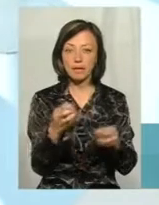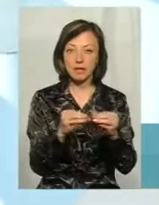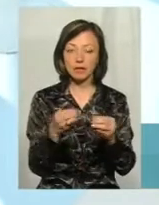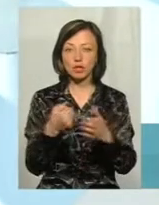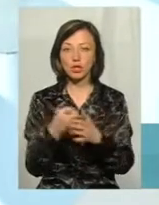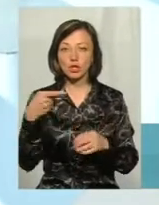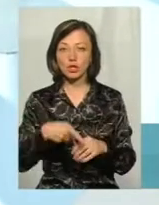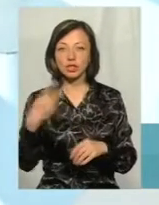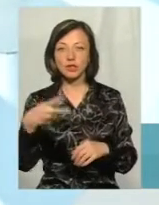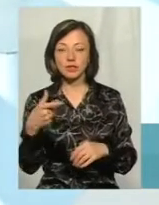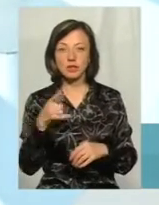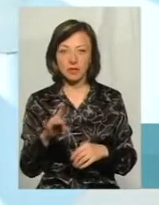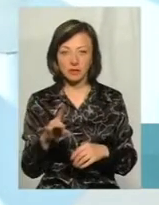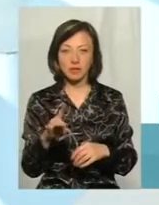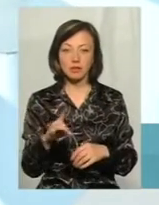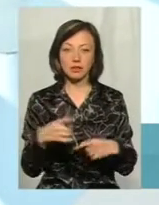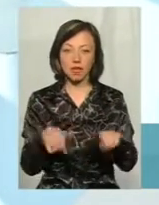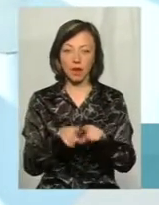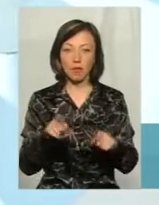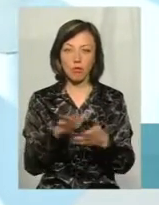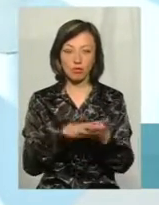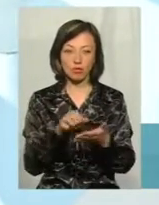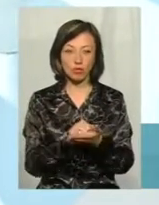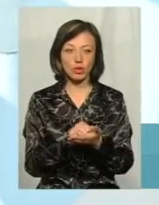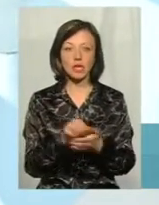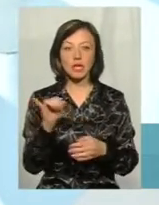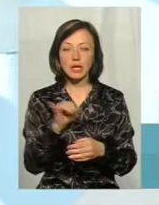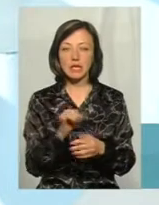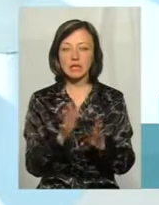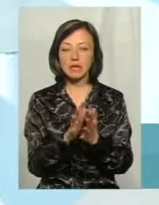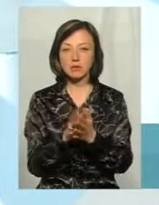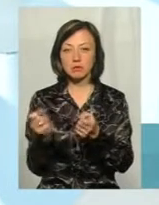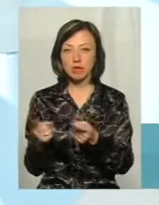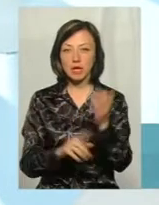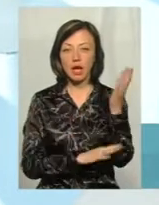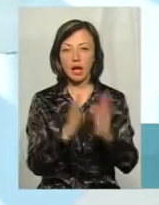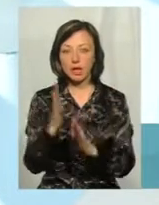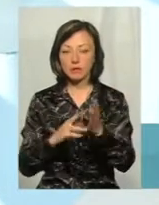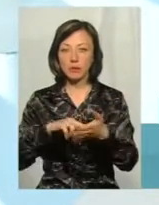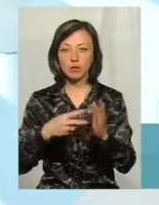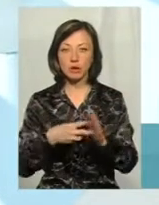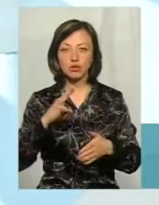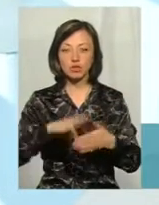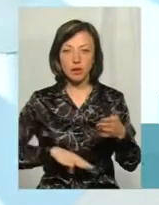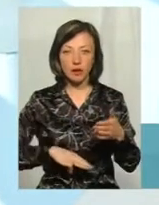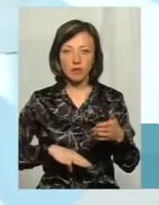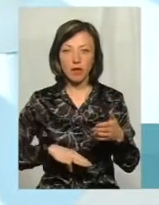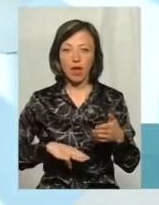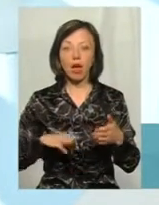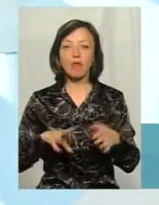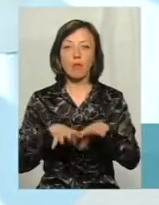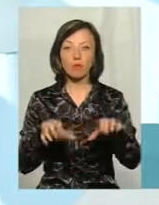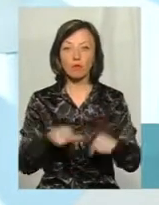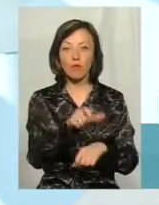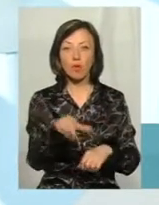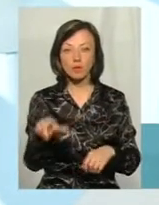до 1020 гривень, значить, за такі пошкодження. Ну і засмічення лісу, також у нас передбачений штраф, значить, на посадових осіб